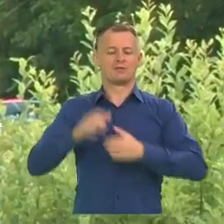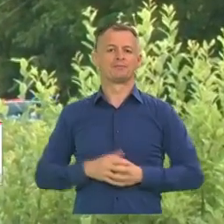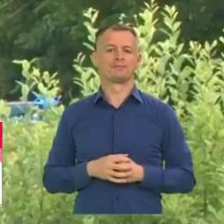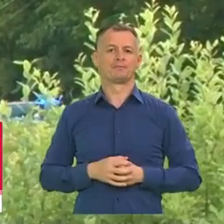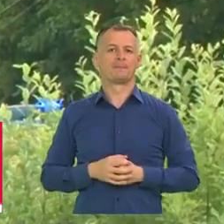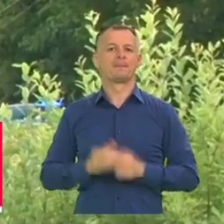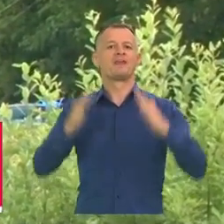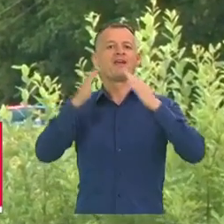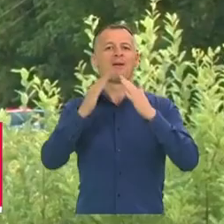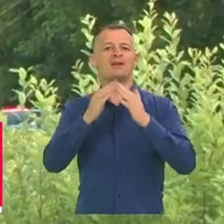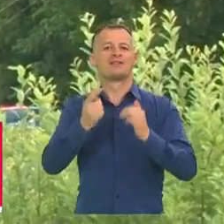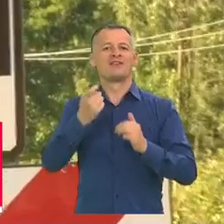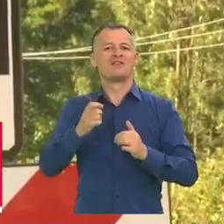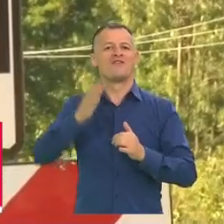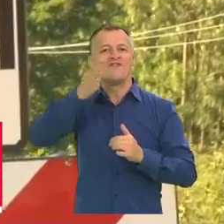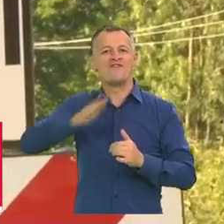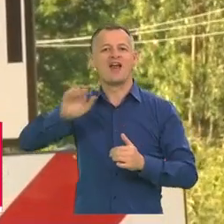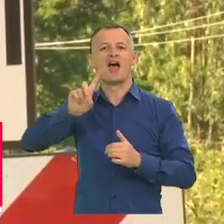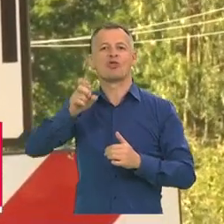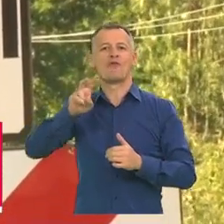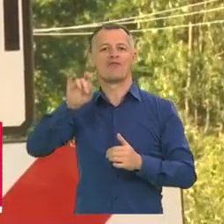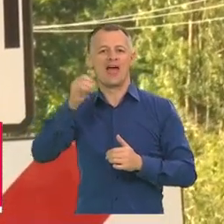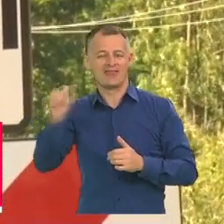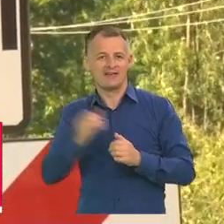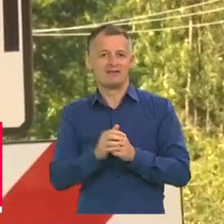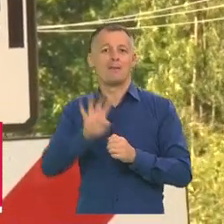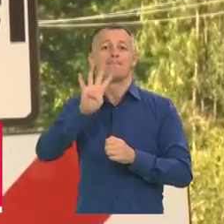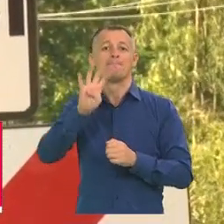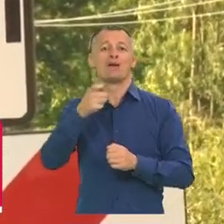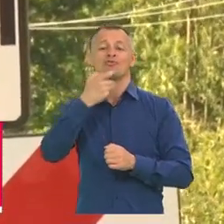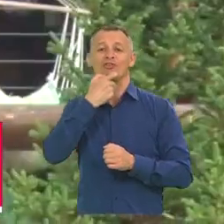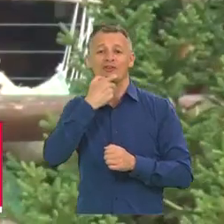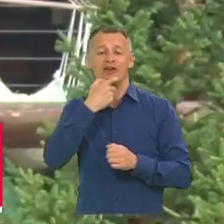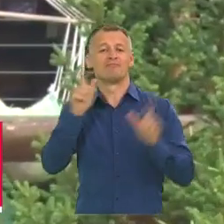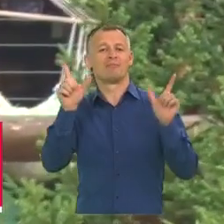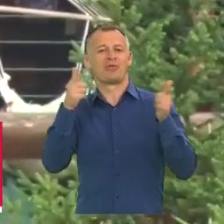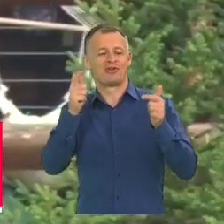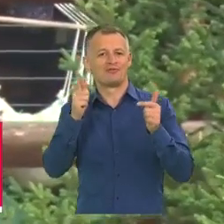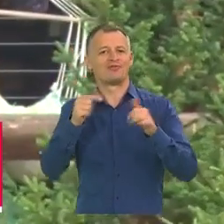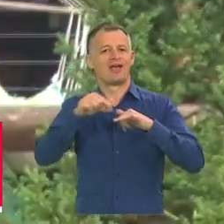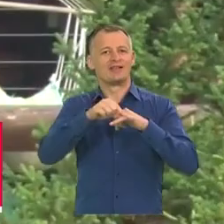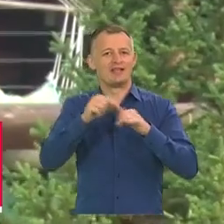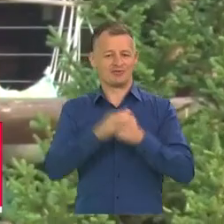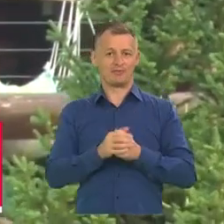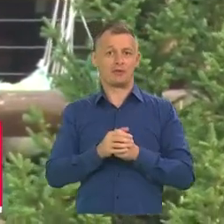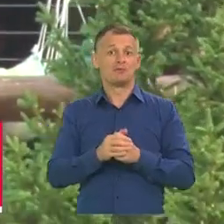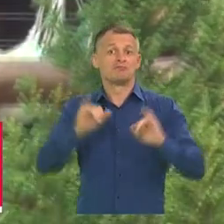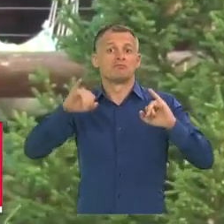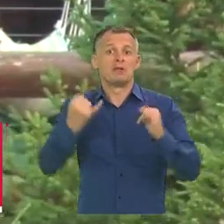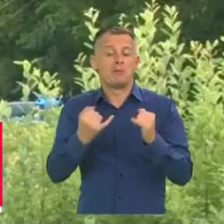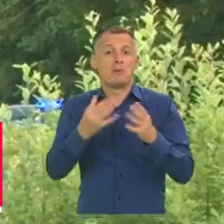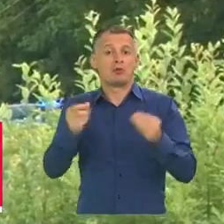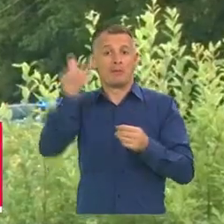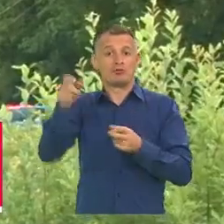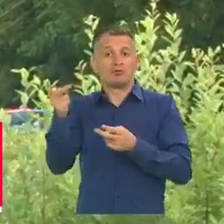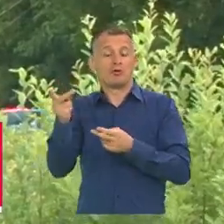În cabana din Valea Doftanei era întoi petrecerea aniversară a celor 40 de ani de căsnicie a părinților proprietarului. La un moment dat, mai mulți invitați